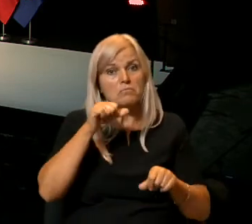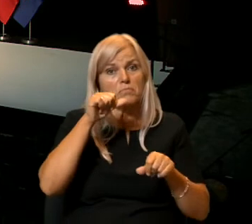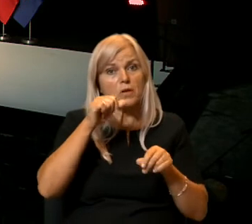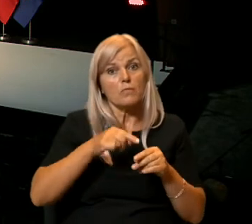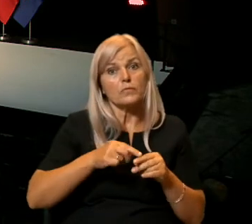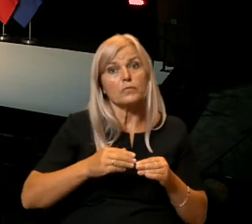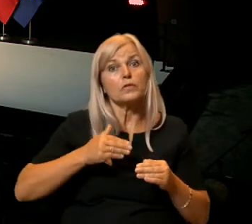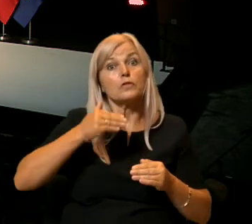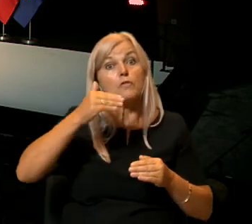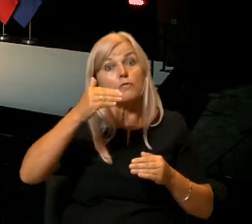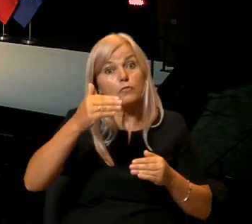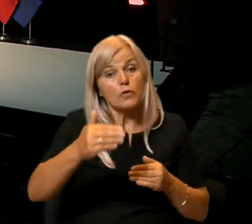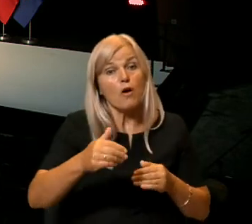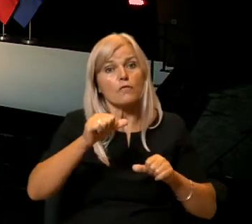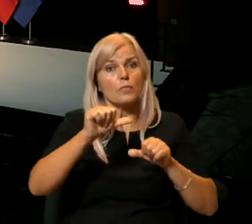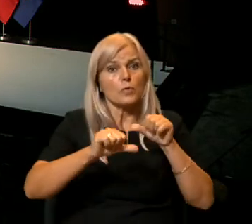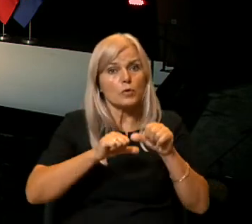dalej osiągać